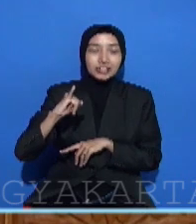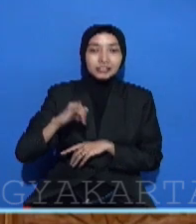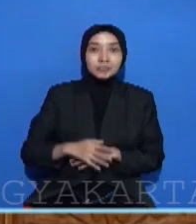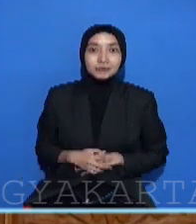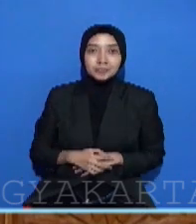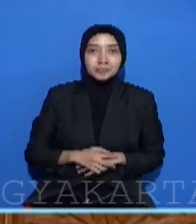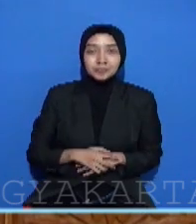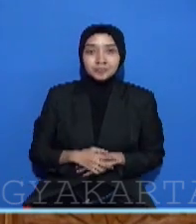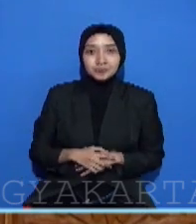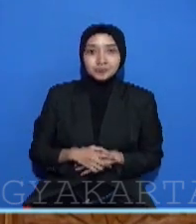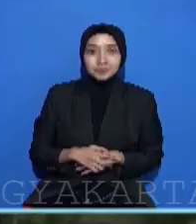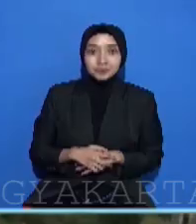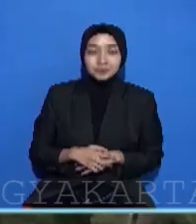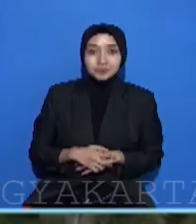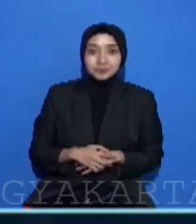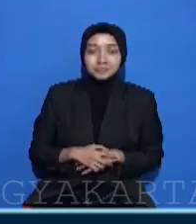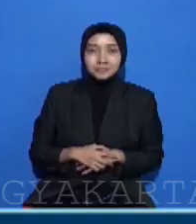Magelang Jawa Tengah